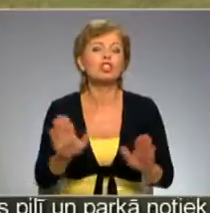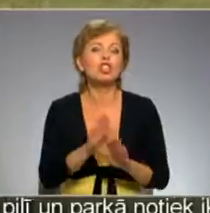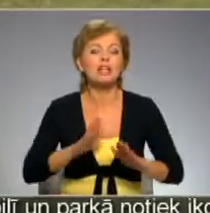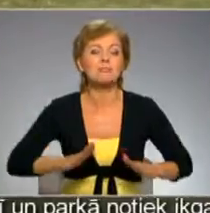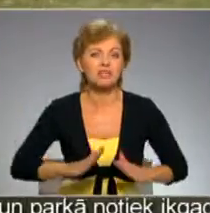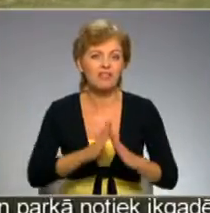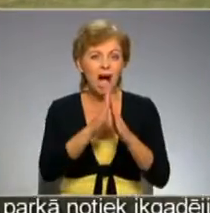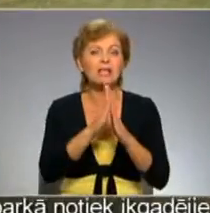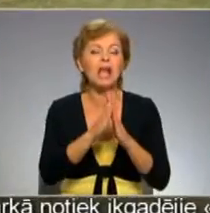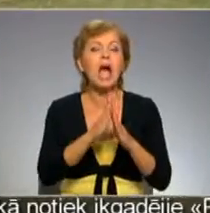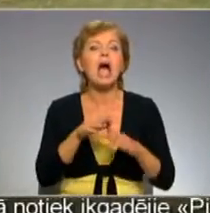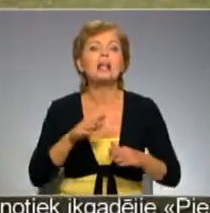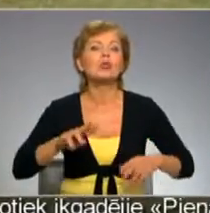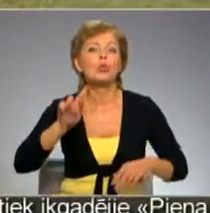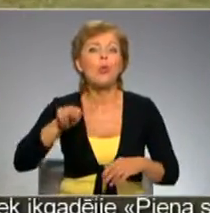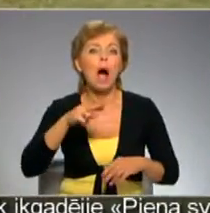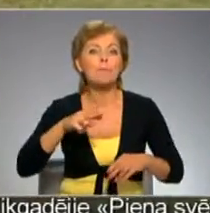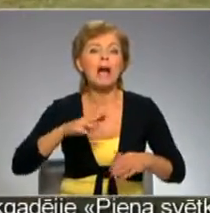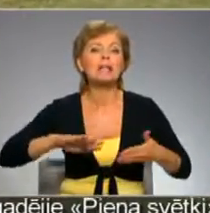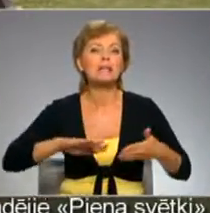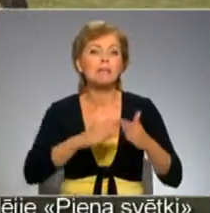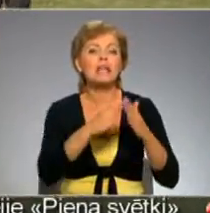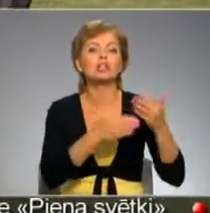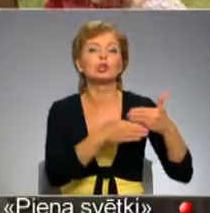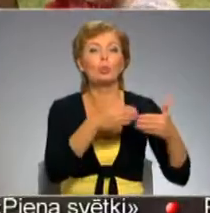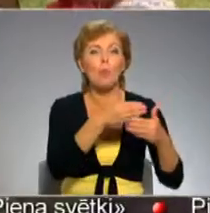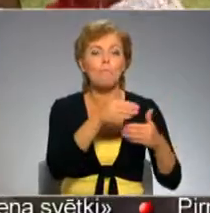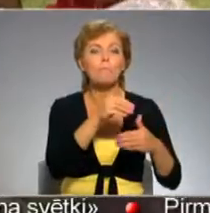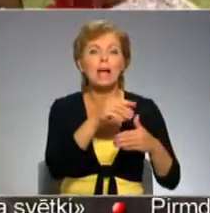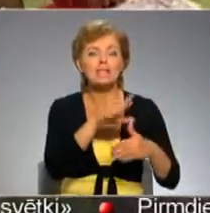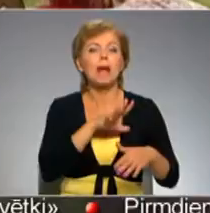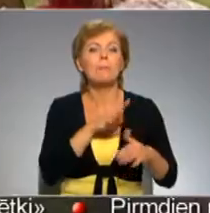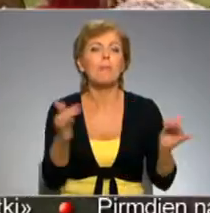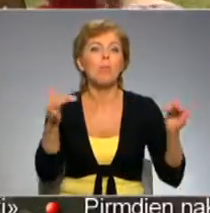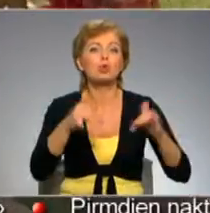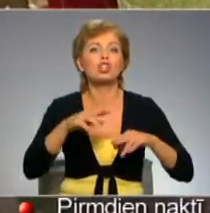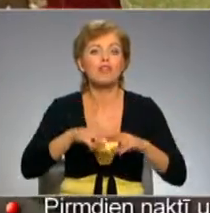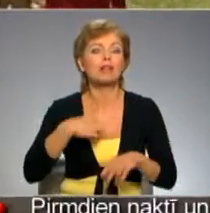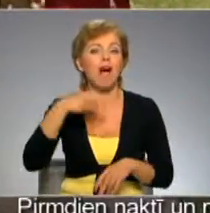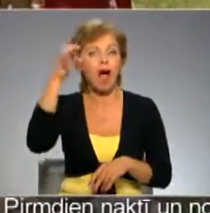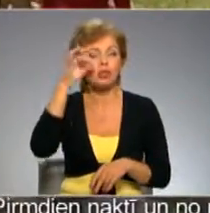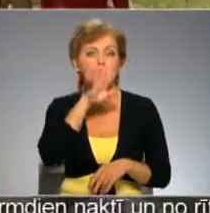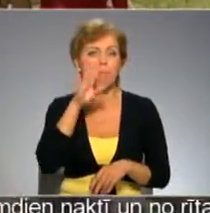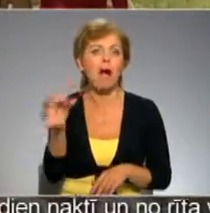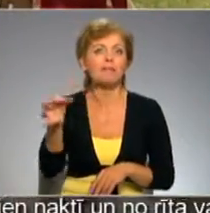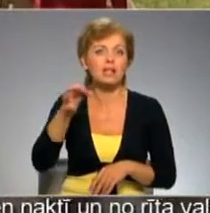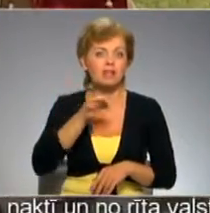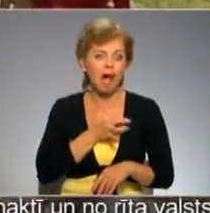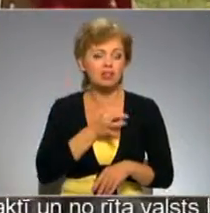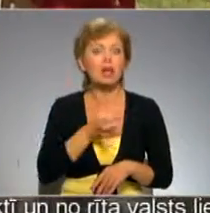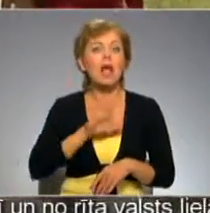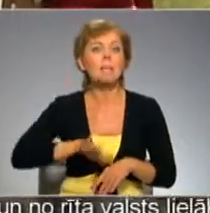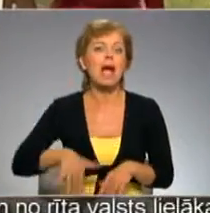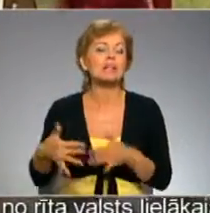Dobeles pilsdrupas vēl ilgi bijušas iecienīta pulcēšanās vieta. Atceros, ka man māte stāstīja, ka